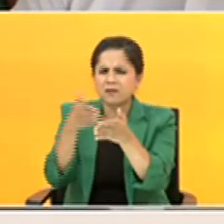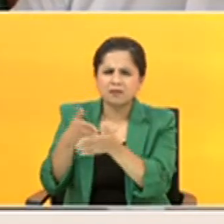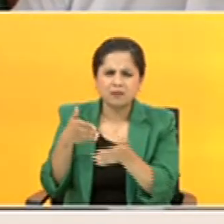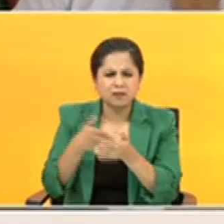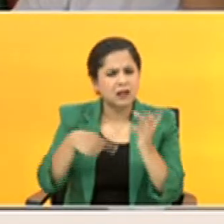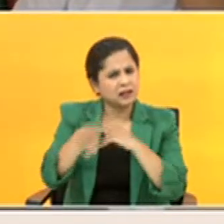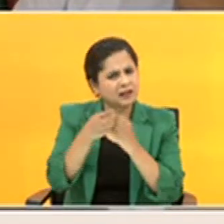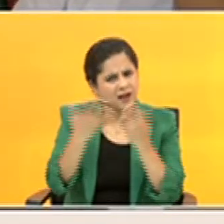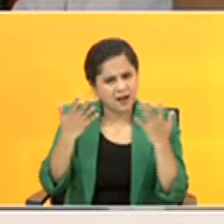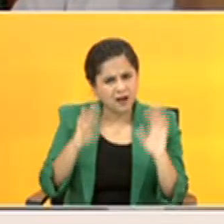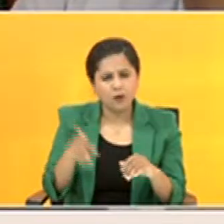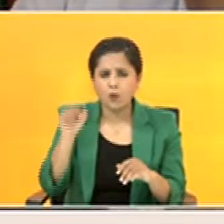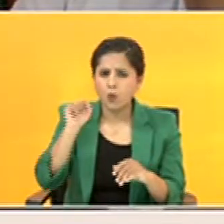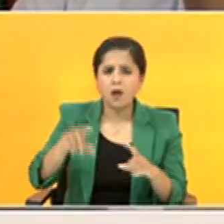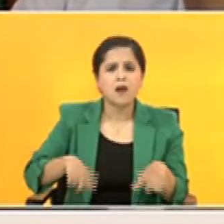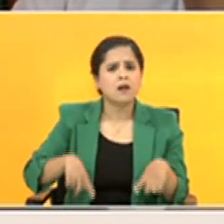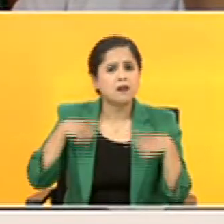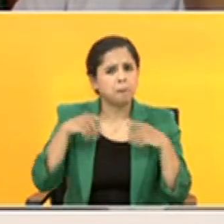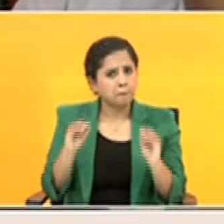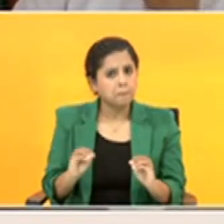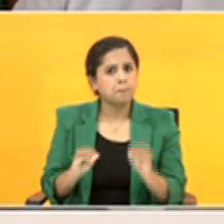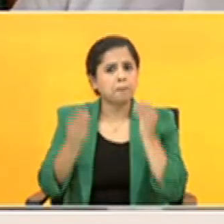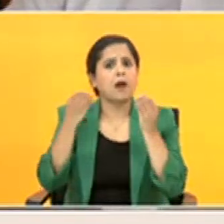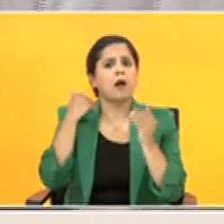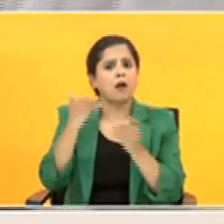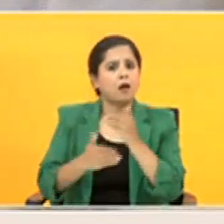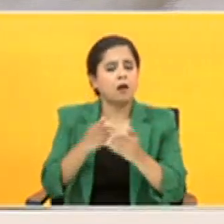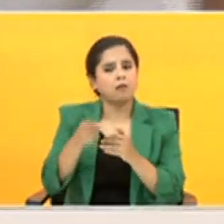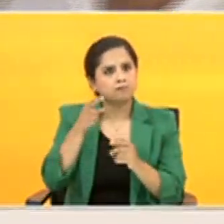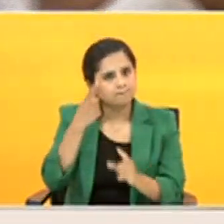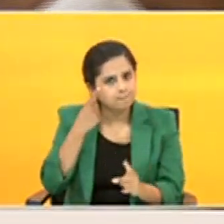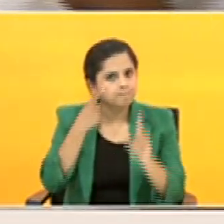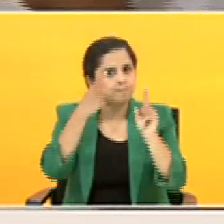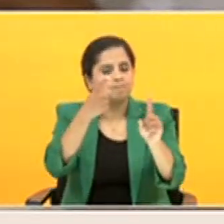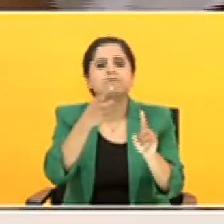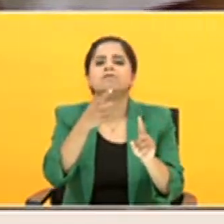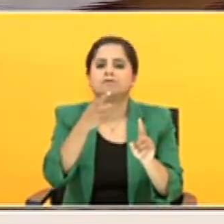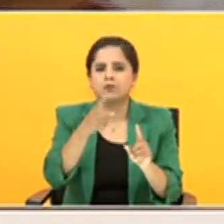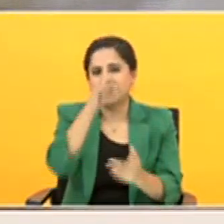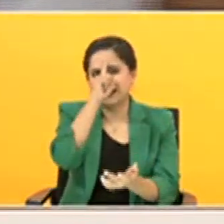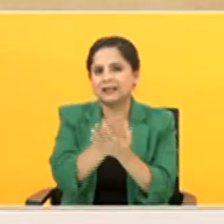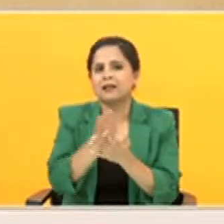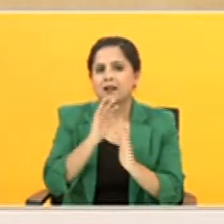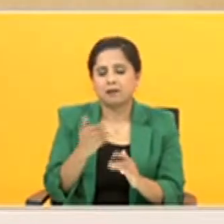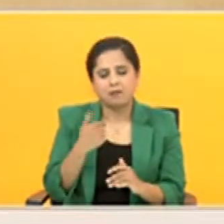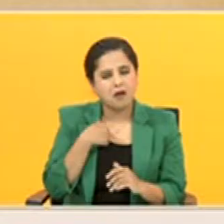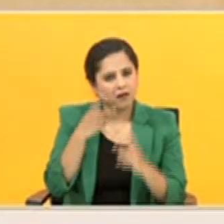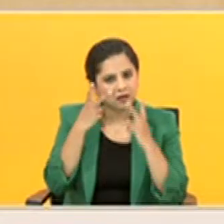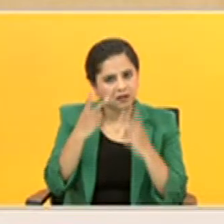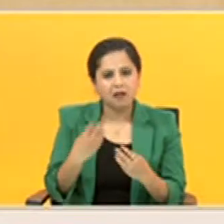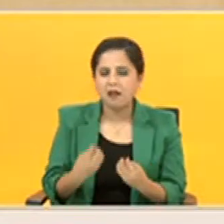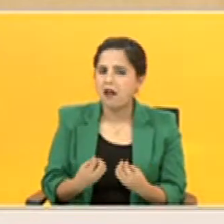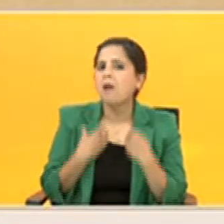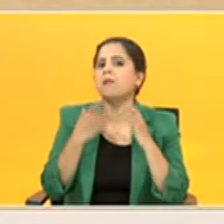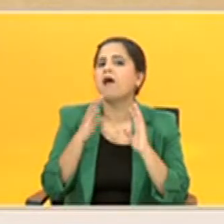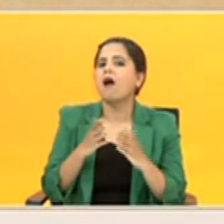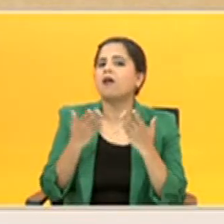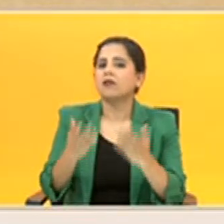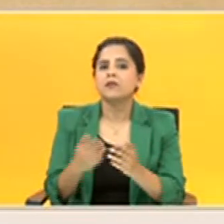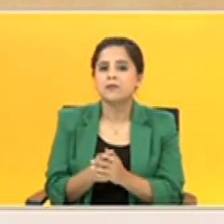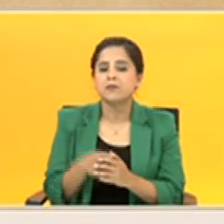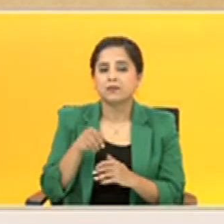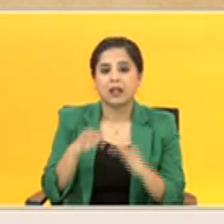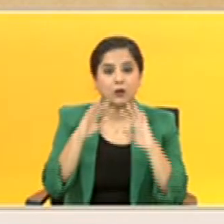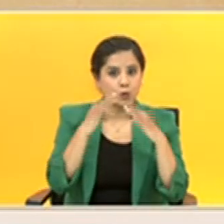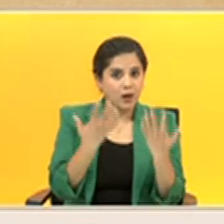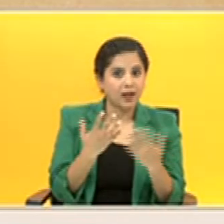बीच अपने जीवन को बेहतर बनाने की राह चुनी है। मुझे यह जानकर भी बहुत खुशी हुई कि